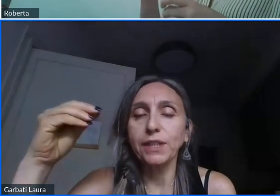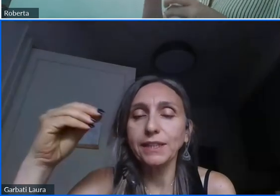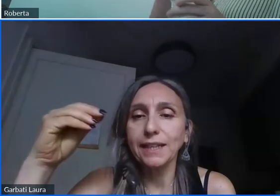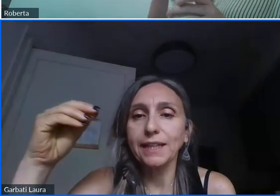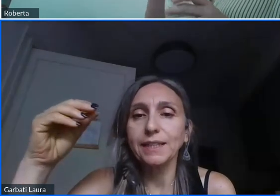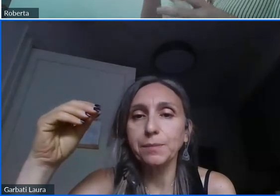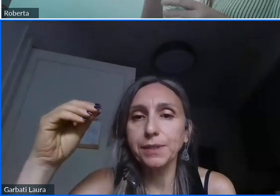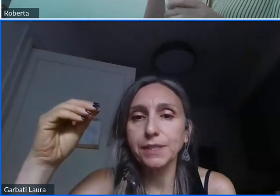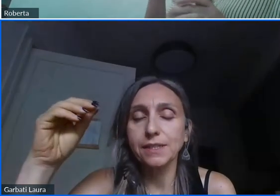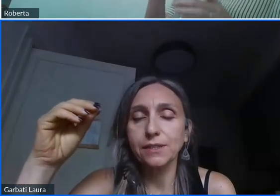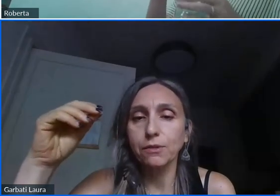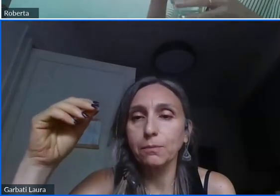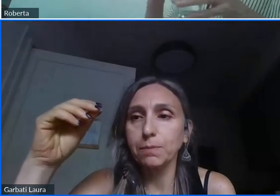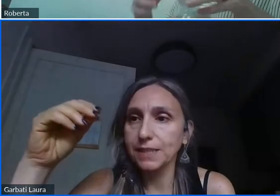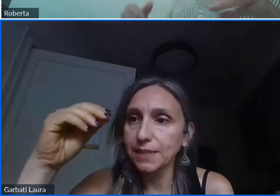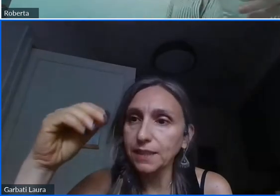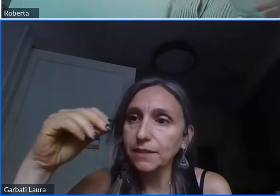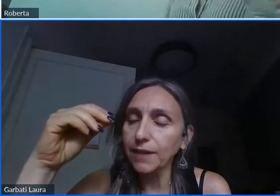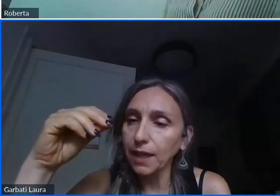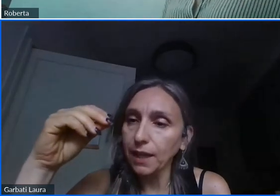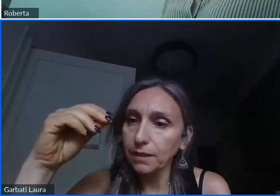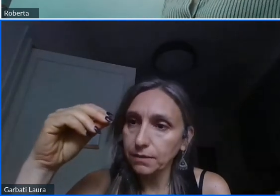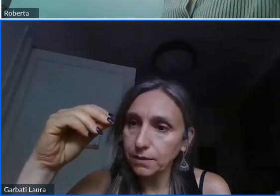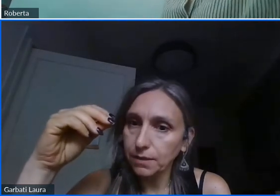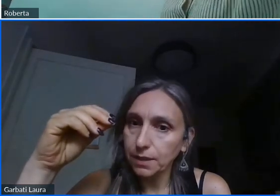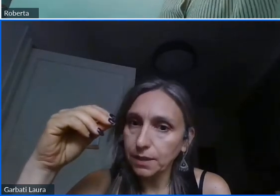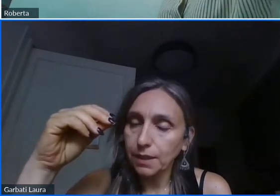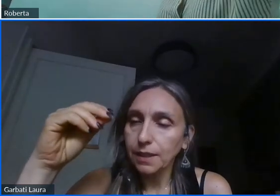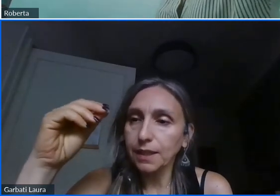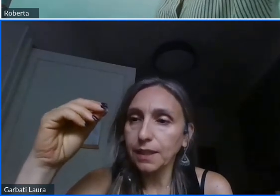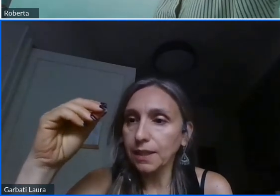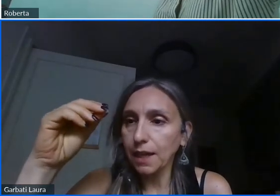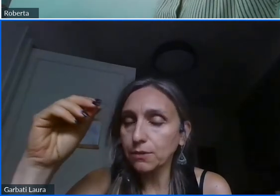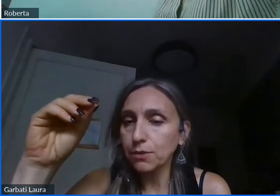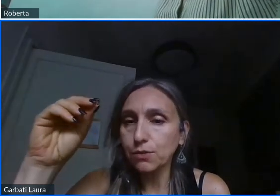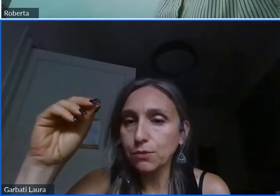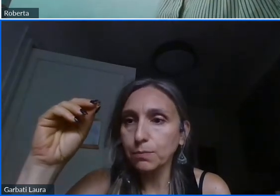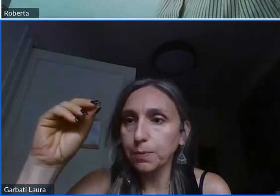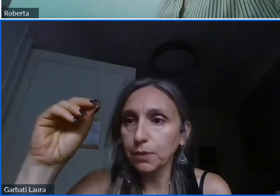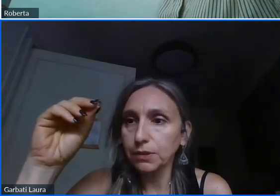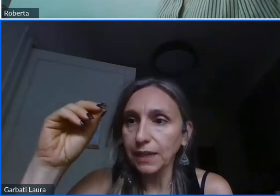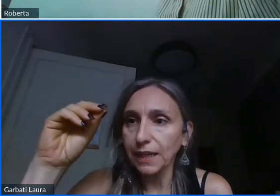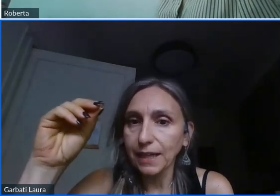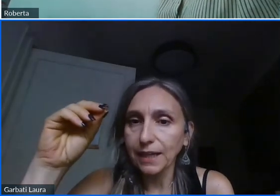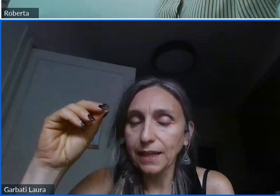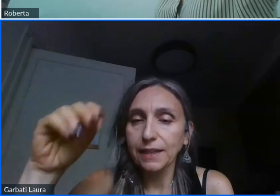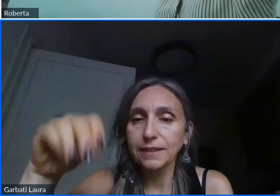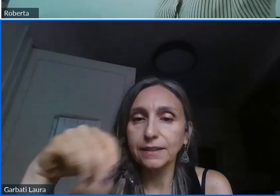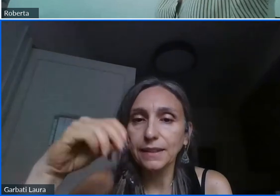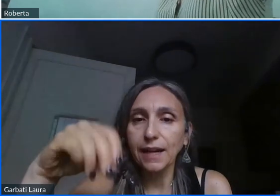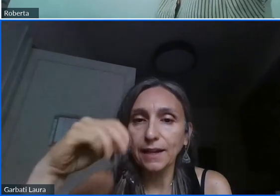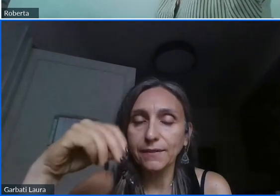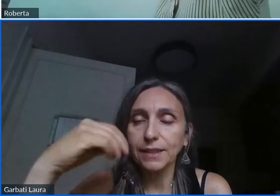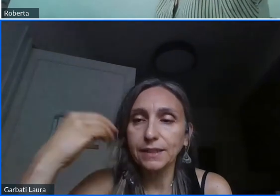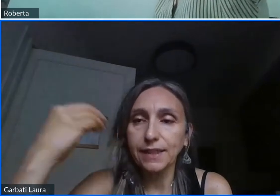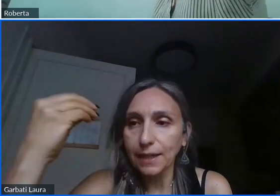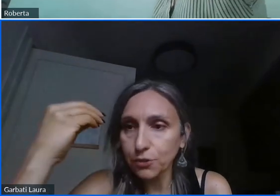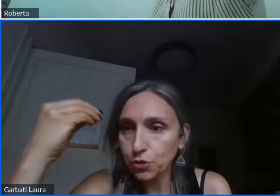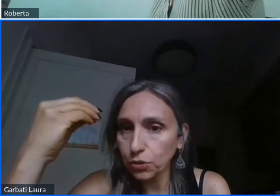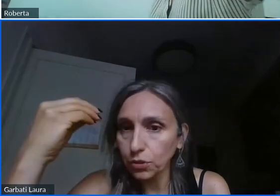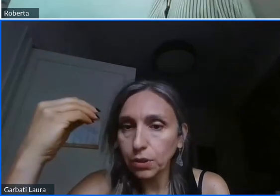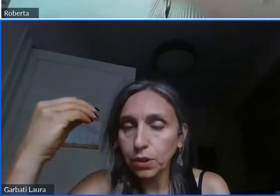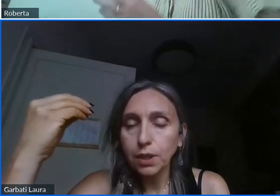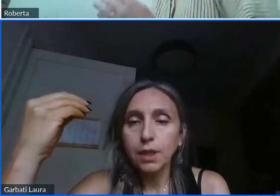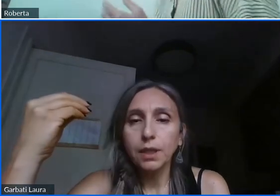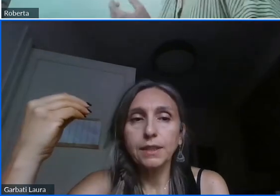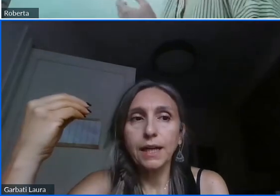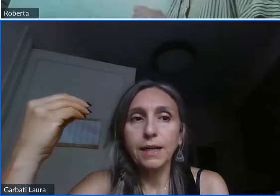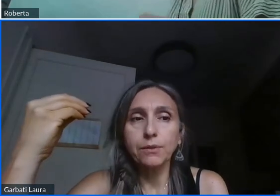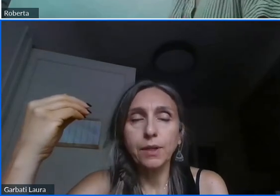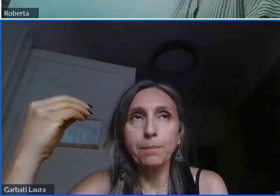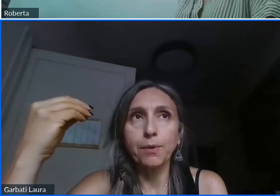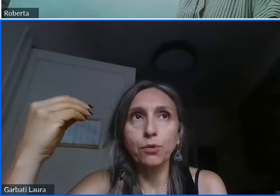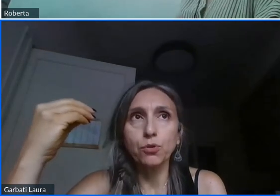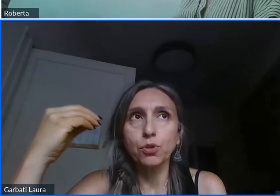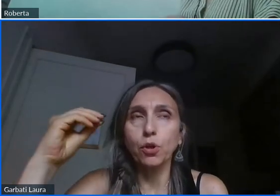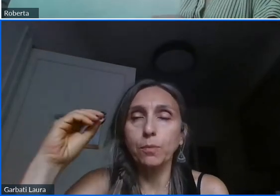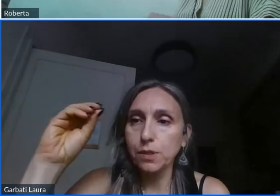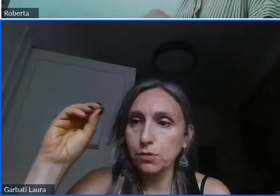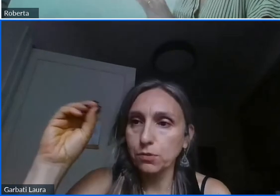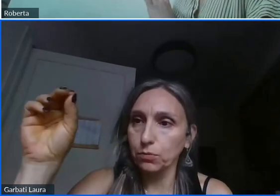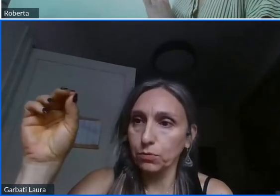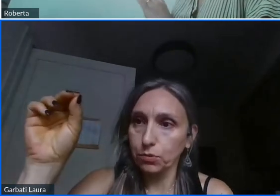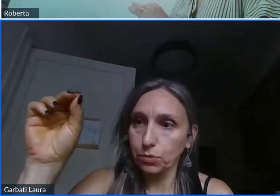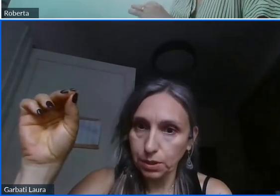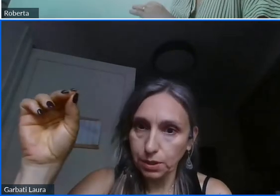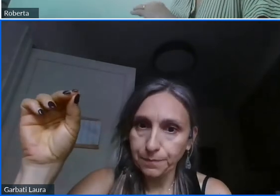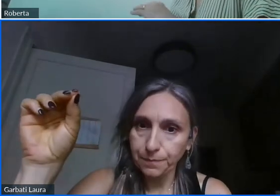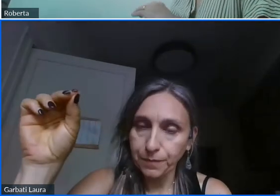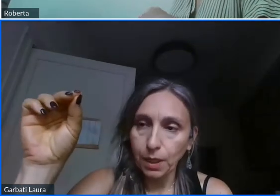è la politica di business complessiva che è in grado di supportare e di trarre vantaggio da un approccio